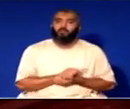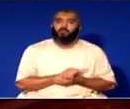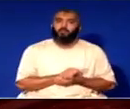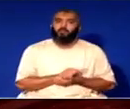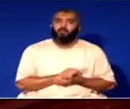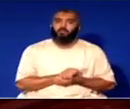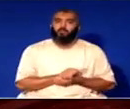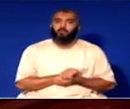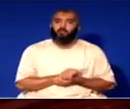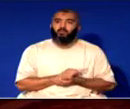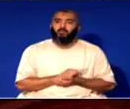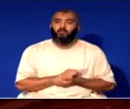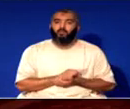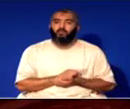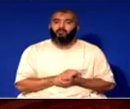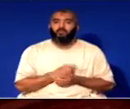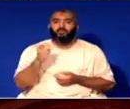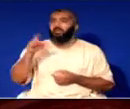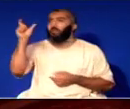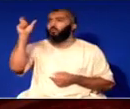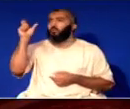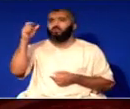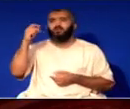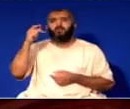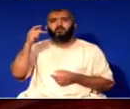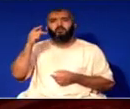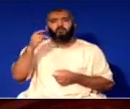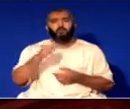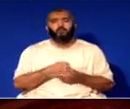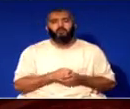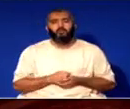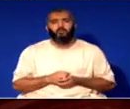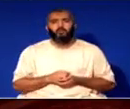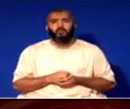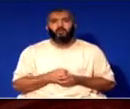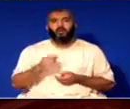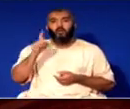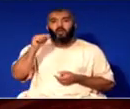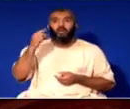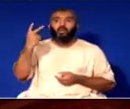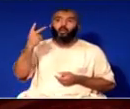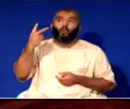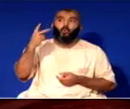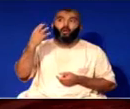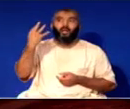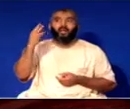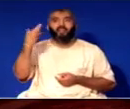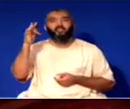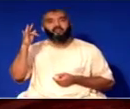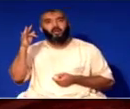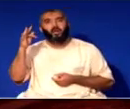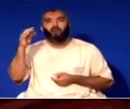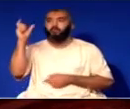نهائيا، شغل المسجد هذا حاكمين وبعض الناس الخوه هذو في ثلاثه ولا في اربعه